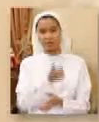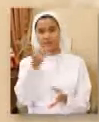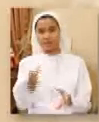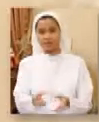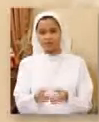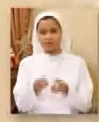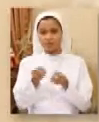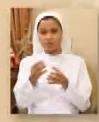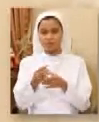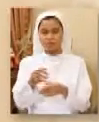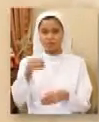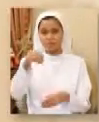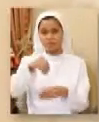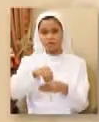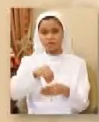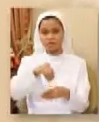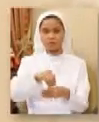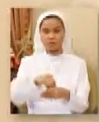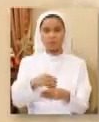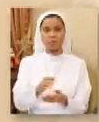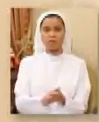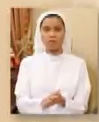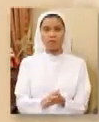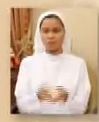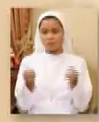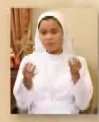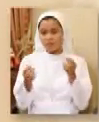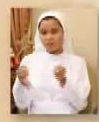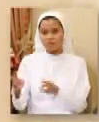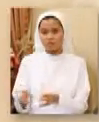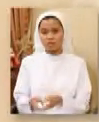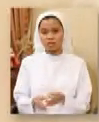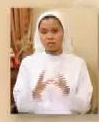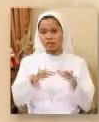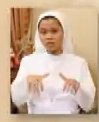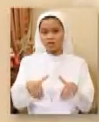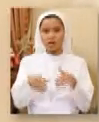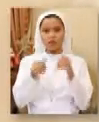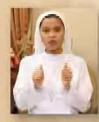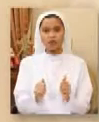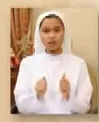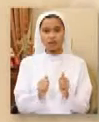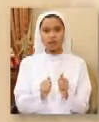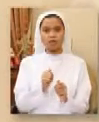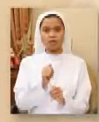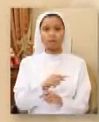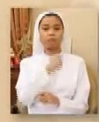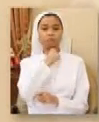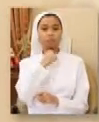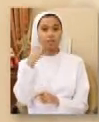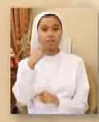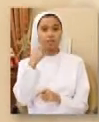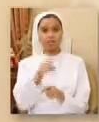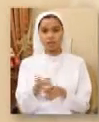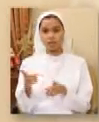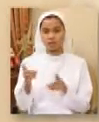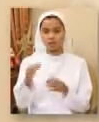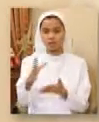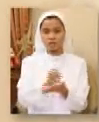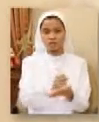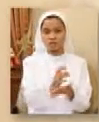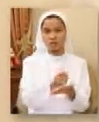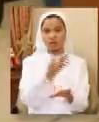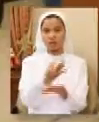sila, iba through envelope. So maraming ways na mga padi ay nagpa-fundraising. Eh,